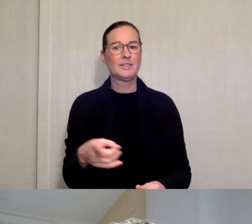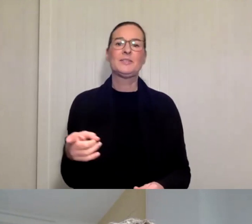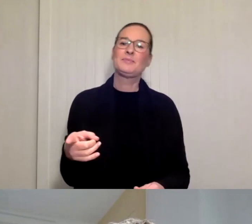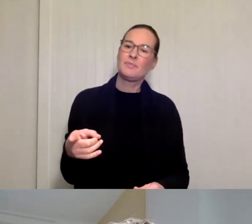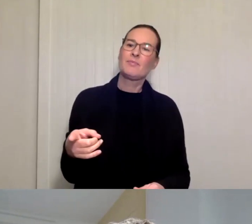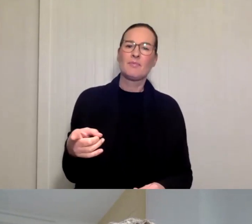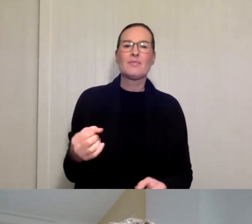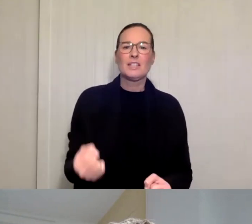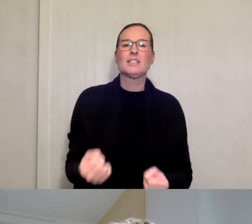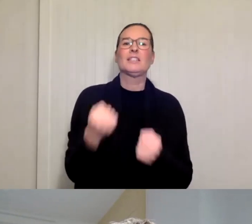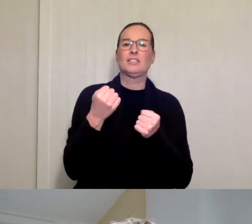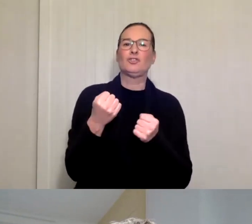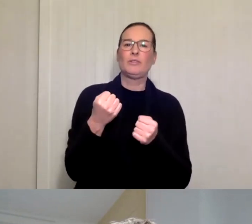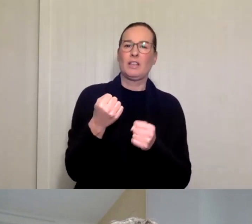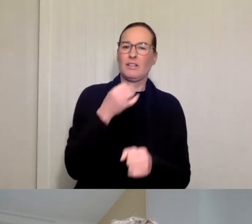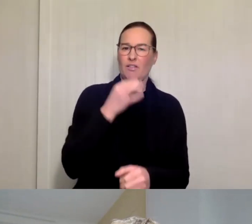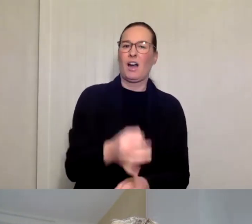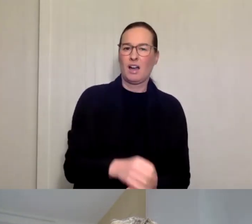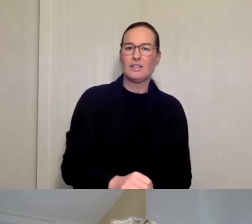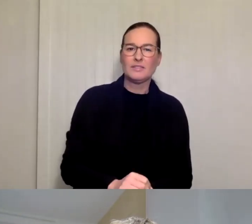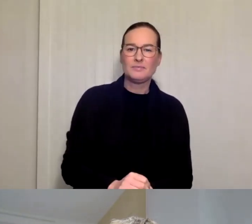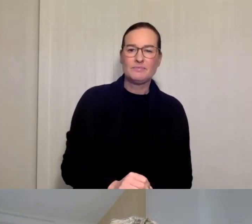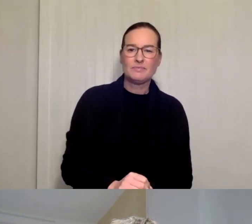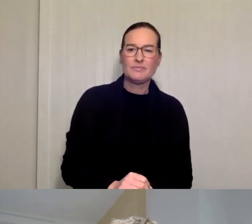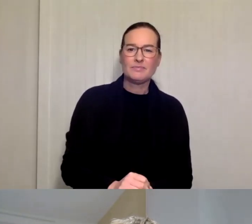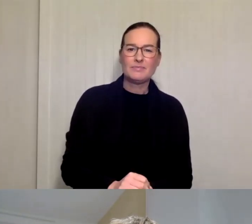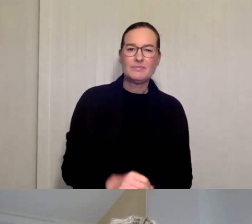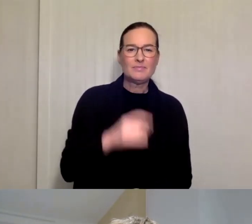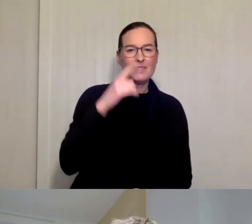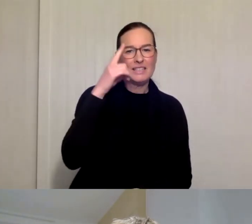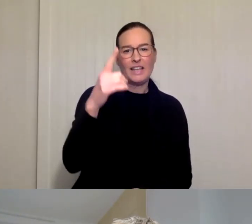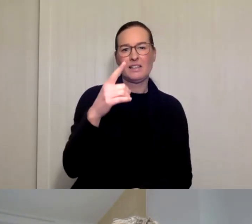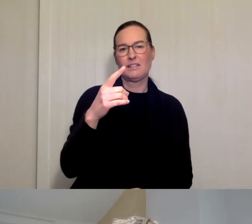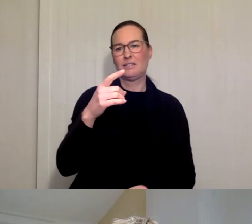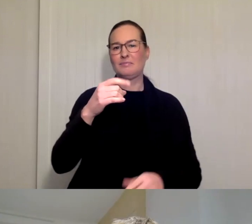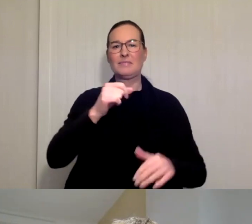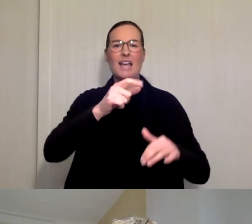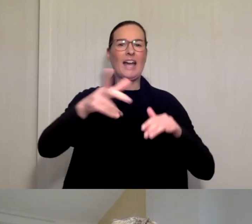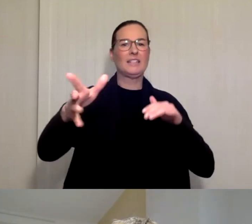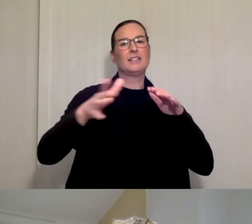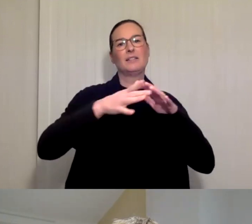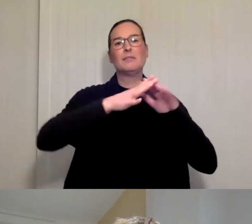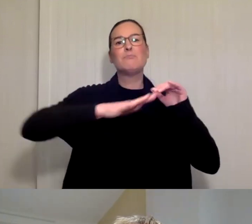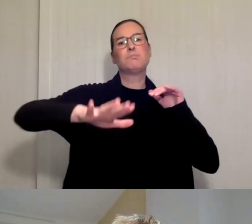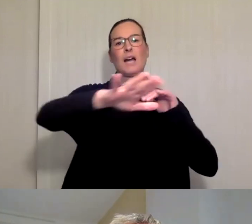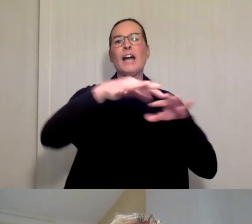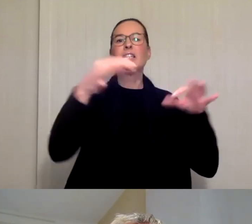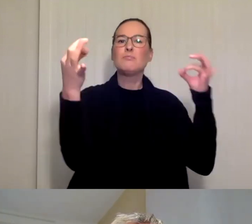Ich denke, dass viele Bereiche von der Diskussion und vom Diskurs leben. Wir